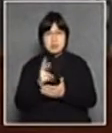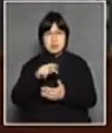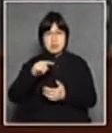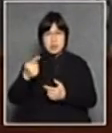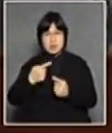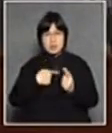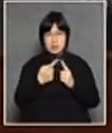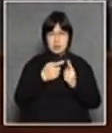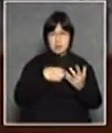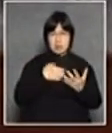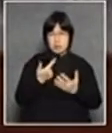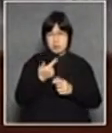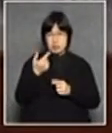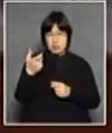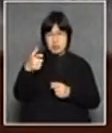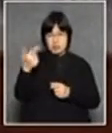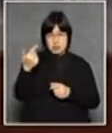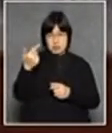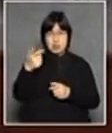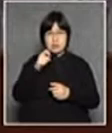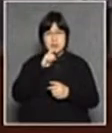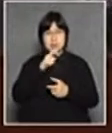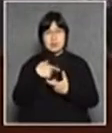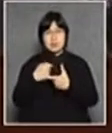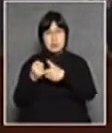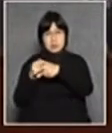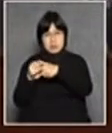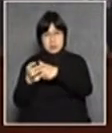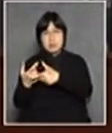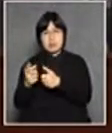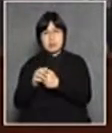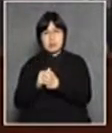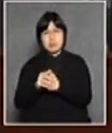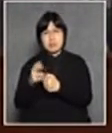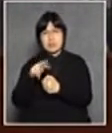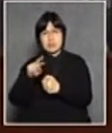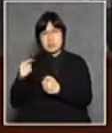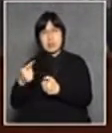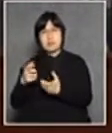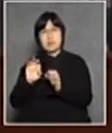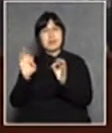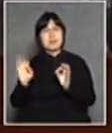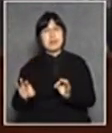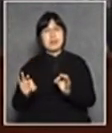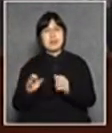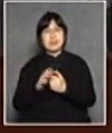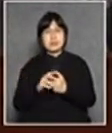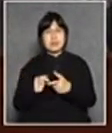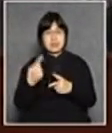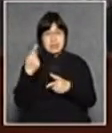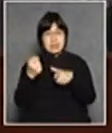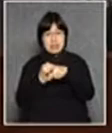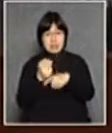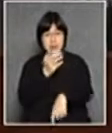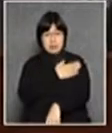市民嚟講係好多錢啦，但對於一啲嘅財團嚟講話咧，根本唔係一個大問題。況且唔係一個財團可以